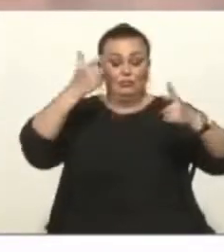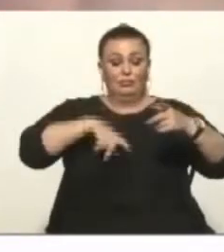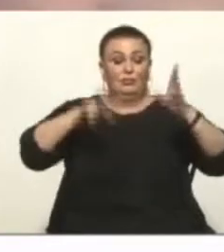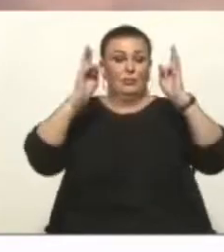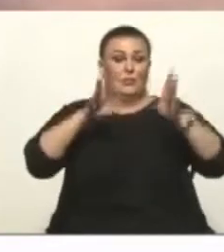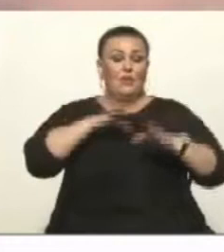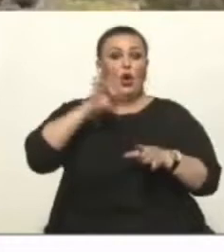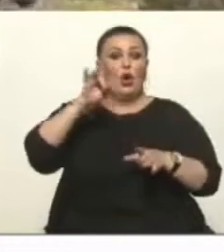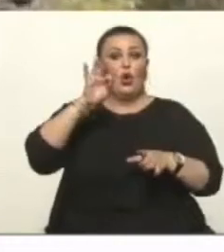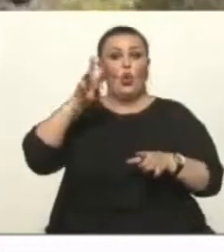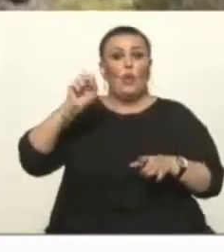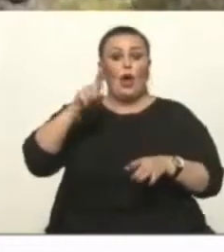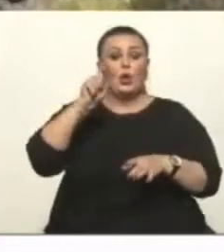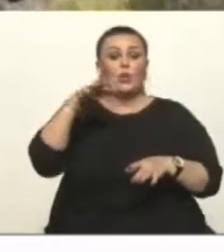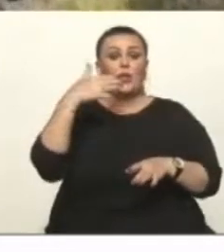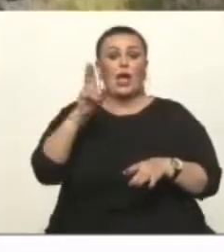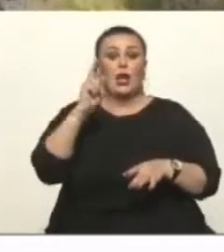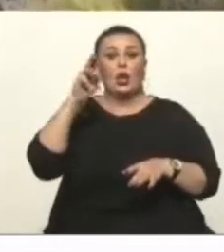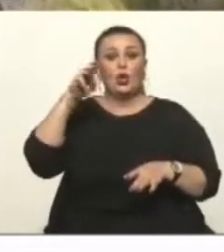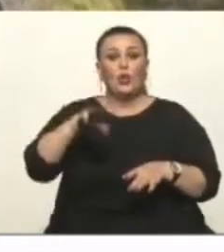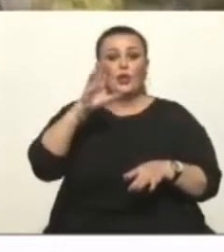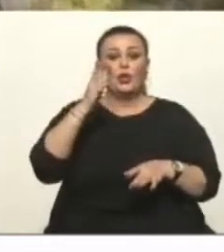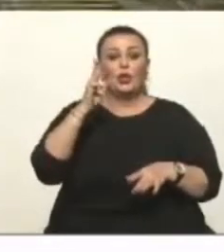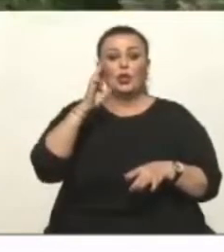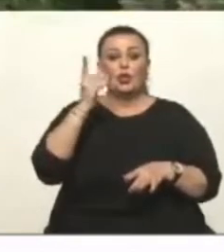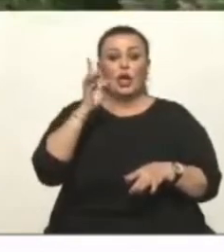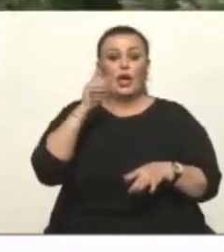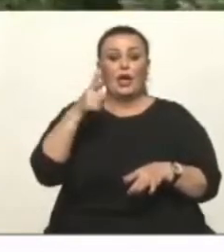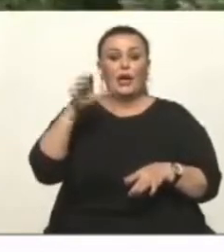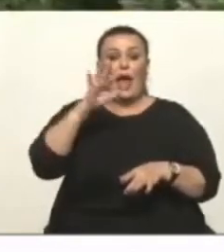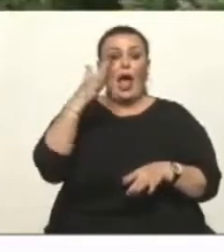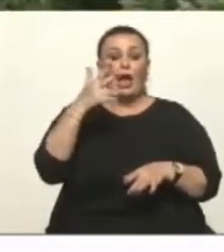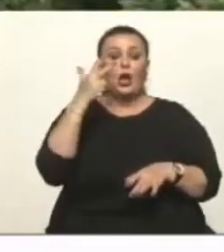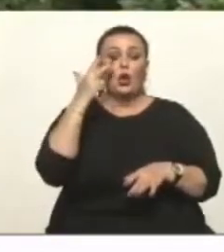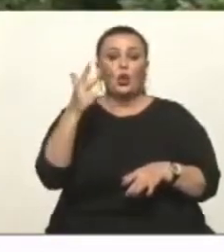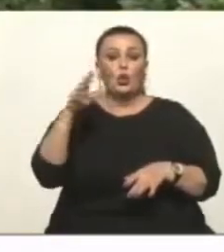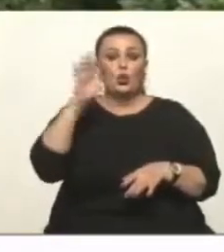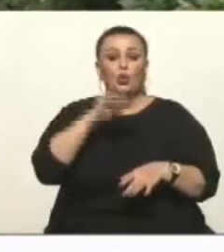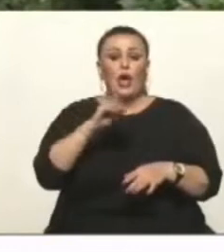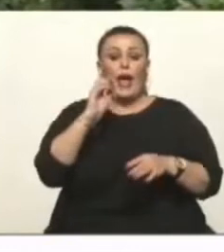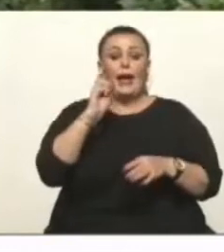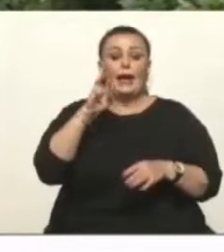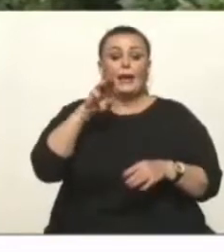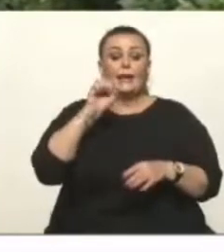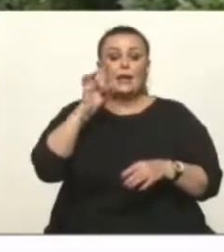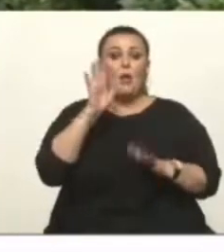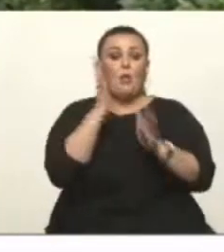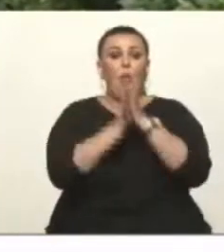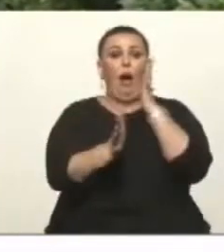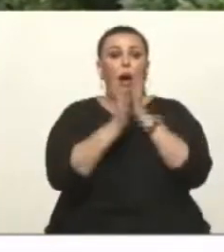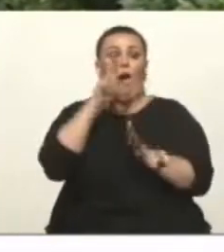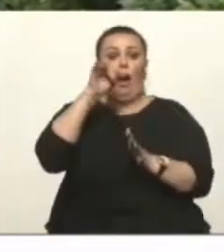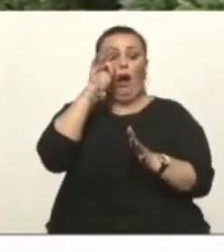Yanğın Romanın təxminən 150 kilometrlik şərqindəki şəhərdə 53 hektarlıq bir parkda baş verdi və sürətlə